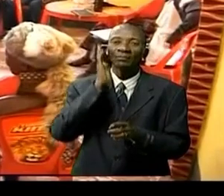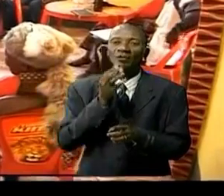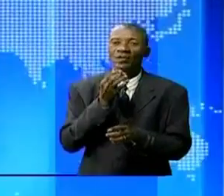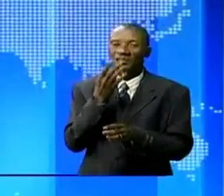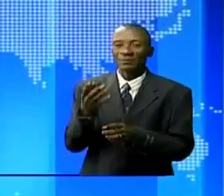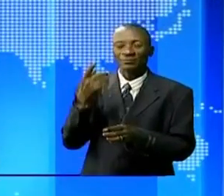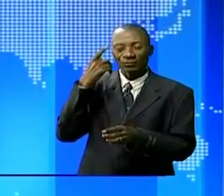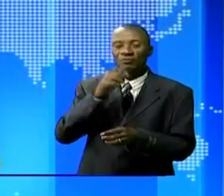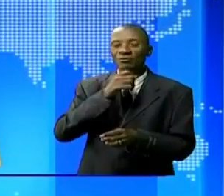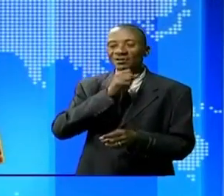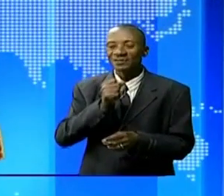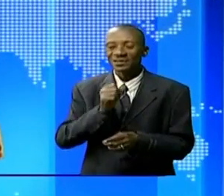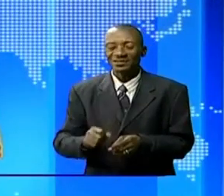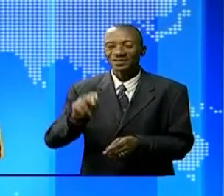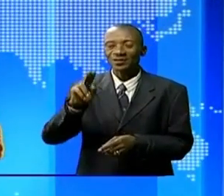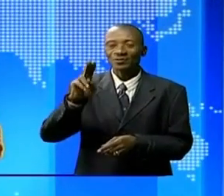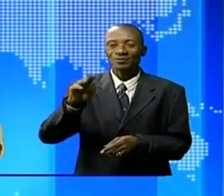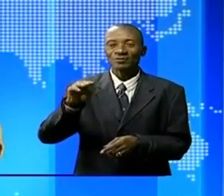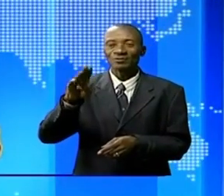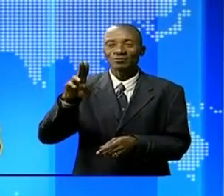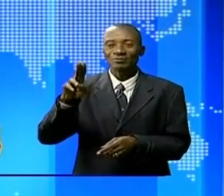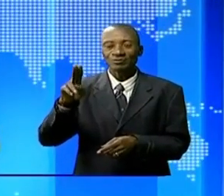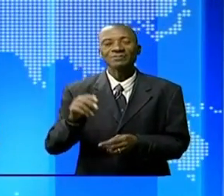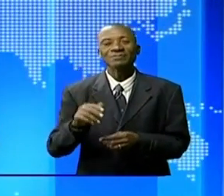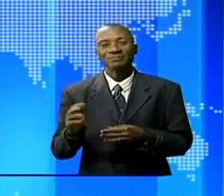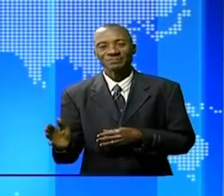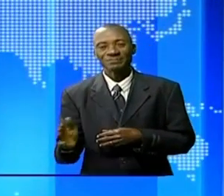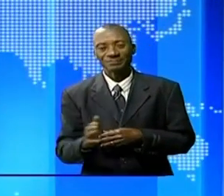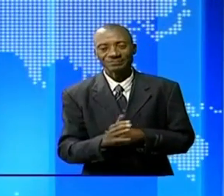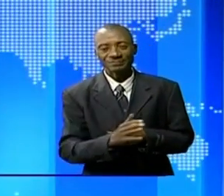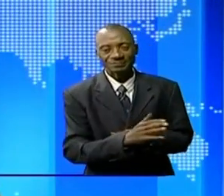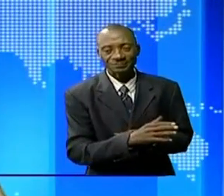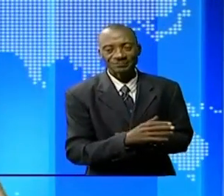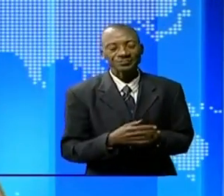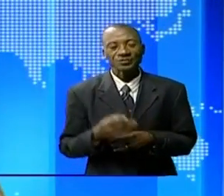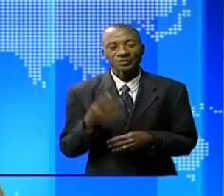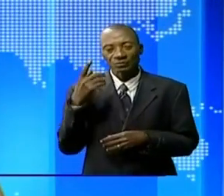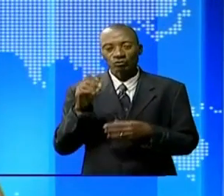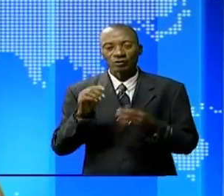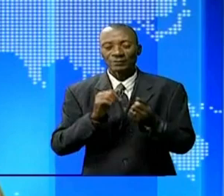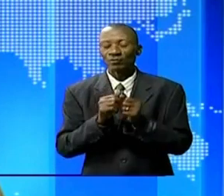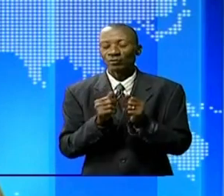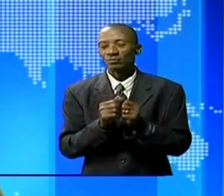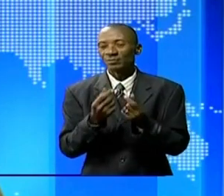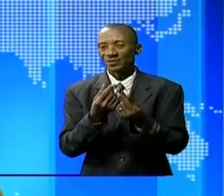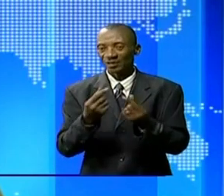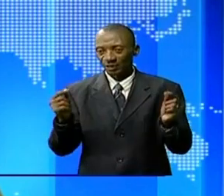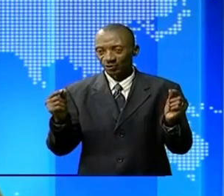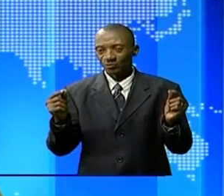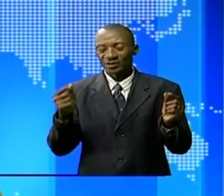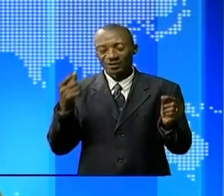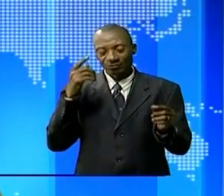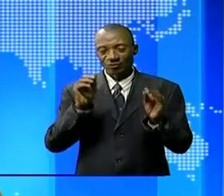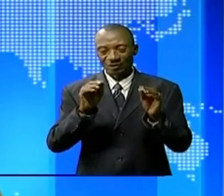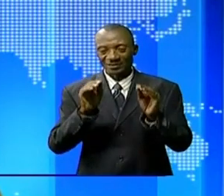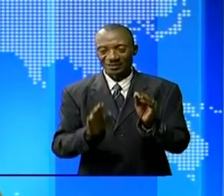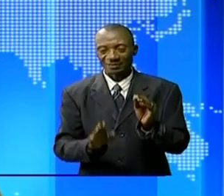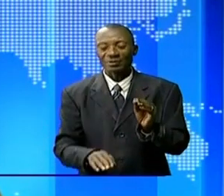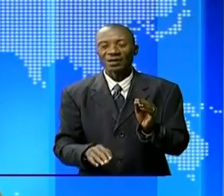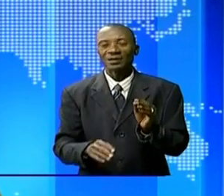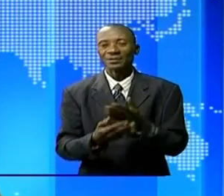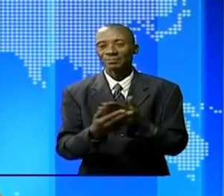joue la mise en application lité de la gratuité de l'enseignement primaire en république démocratique du congo est